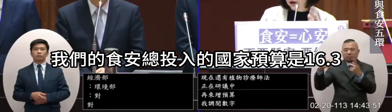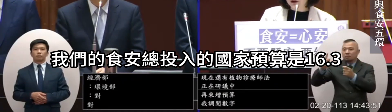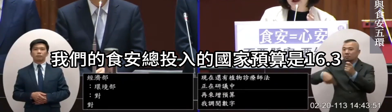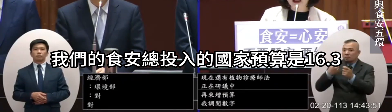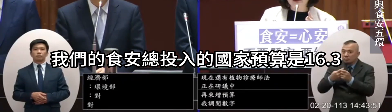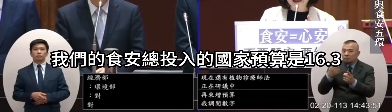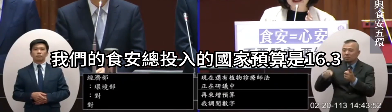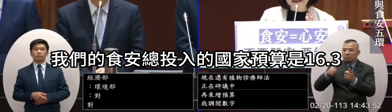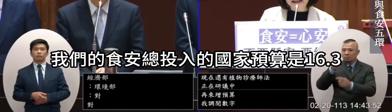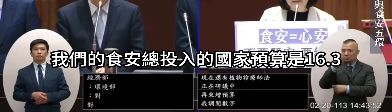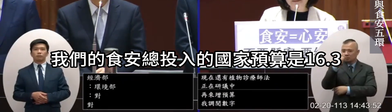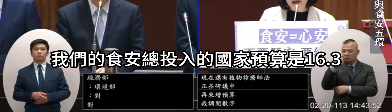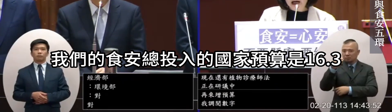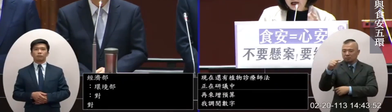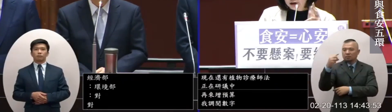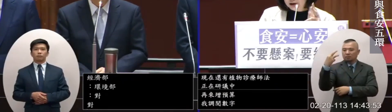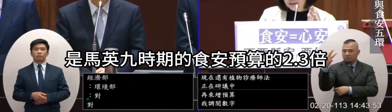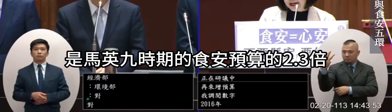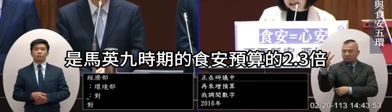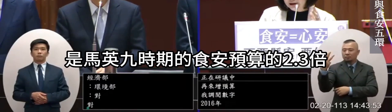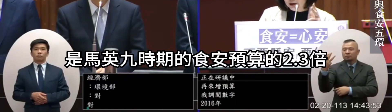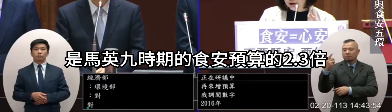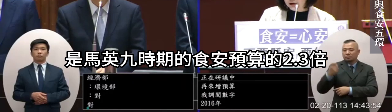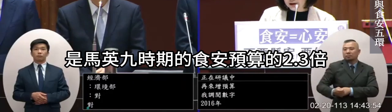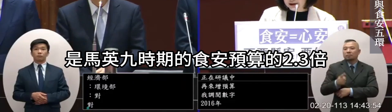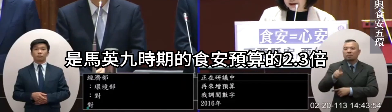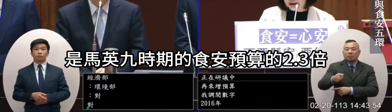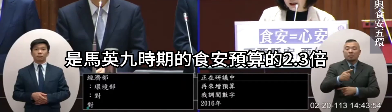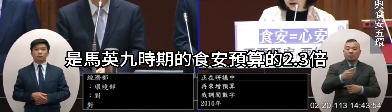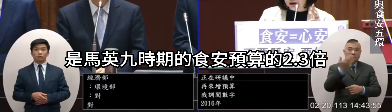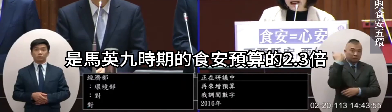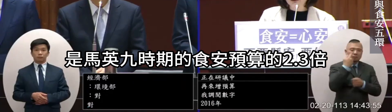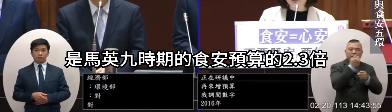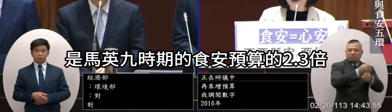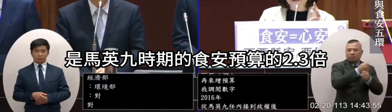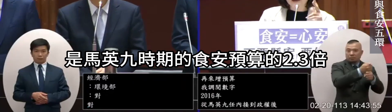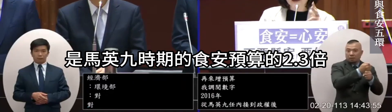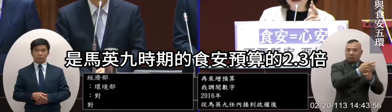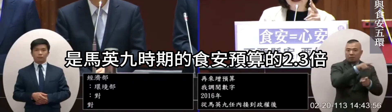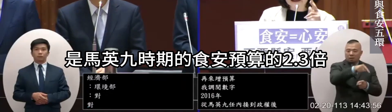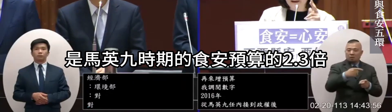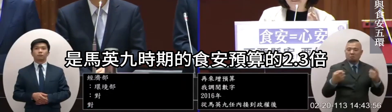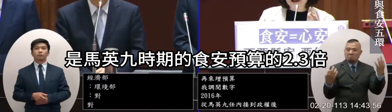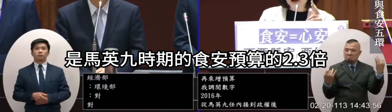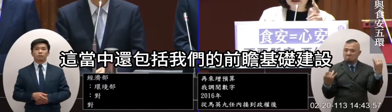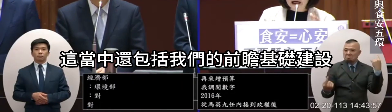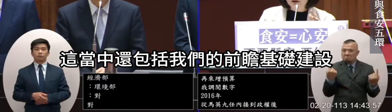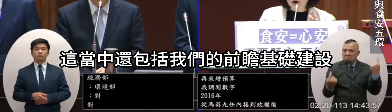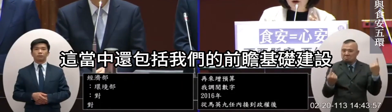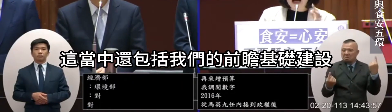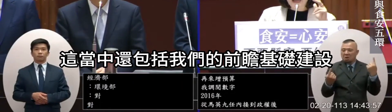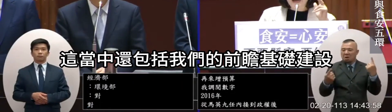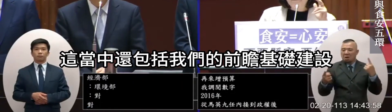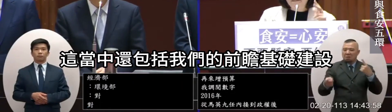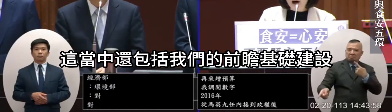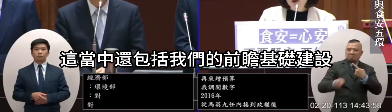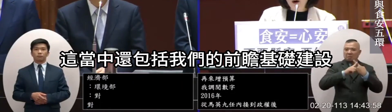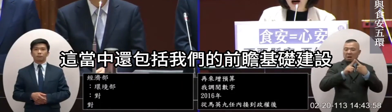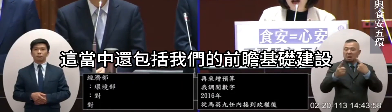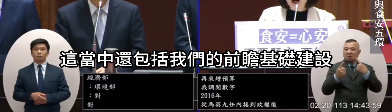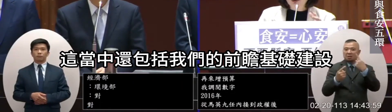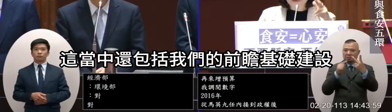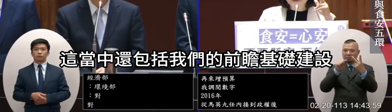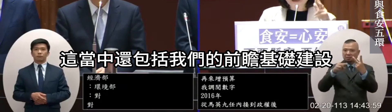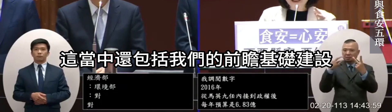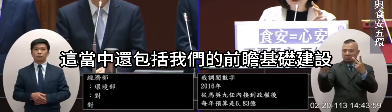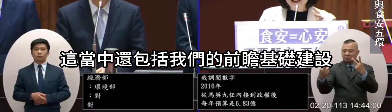算是16.3，是马英九时期的食安预算的2.3倍，这当中还包